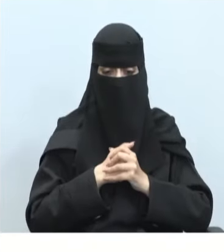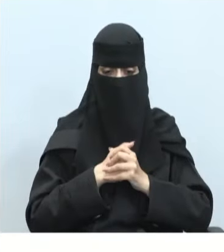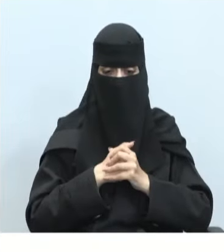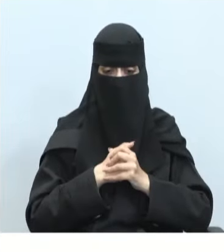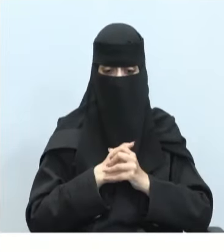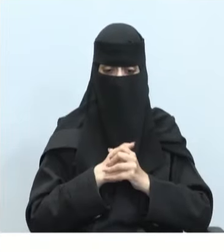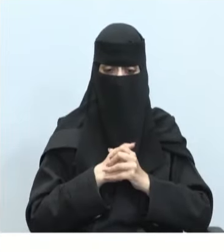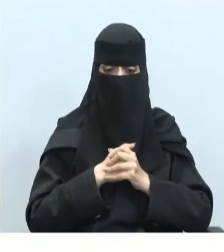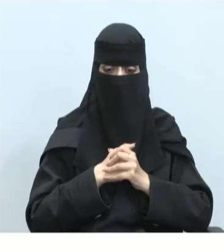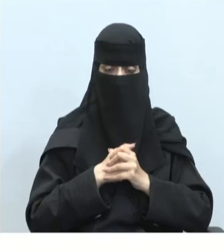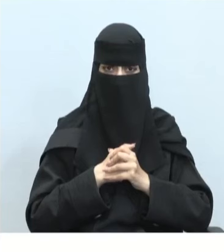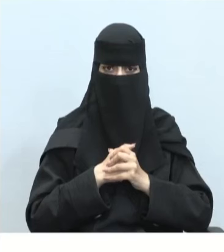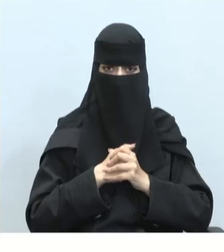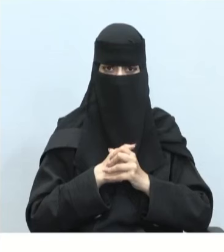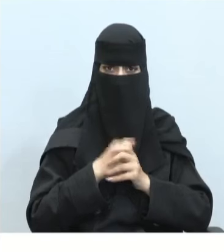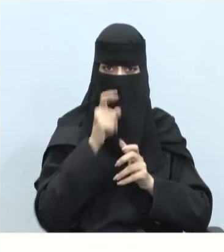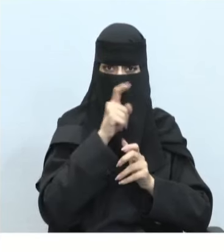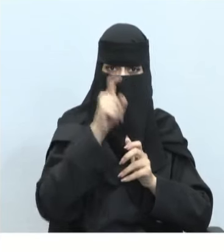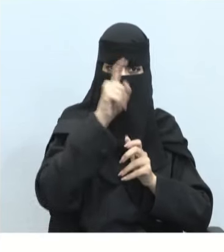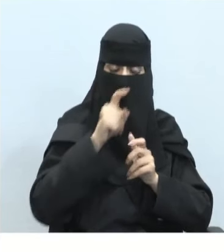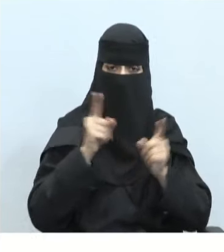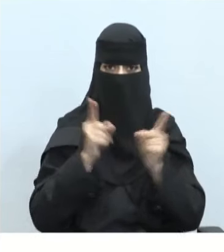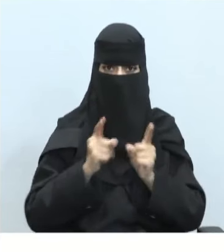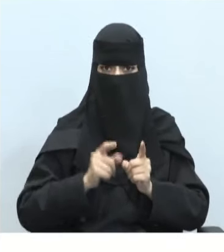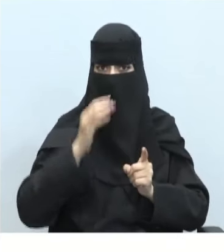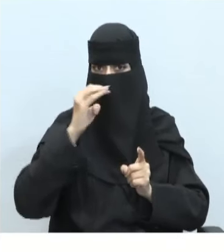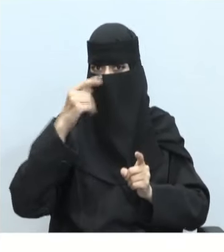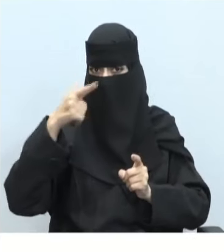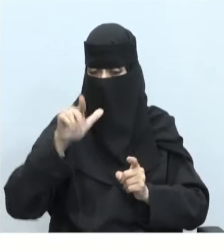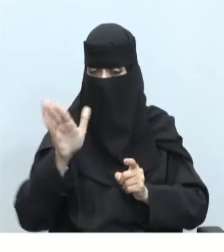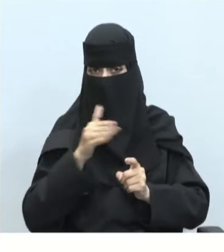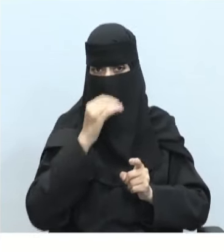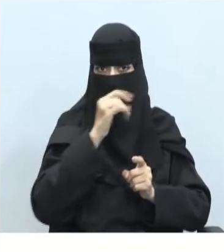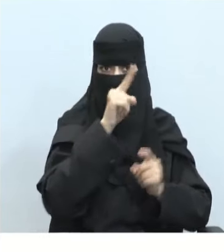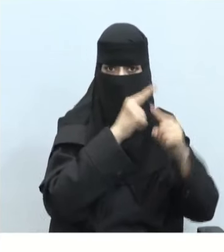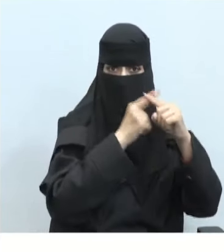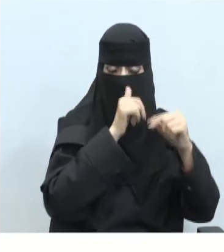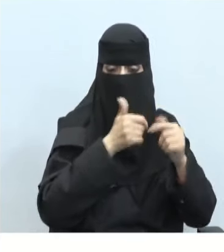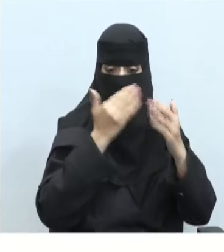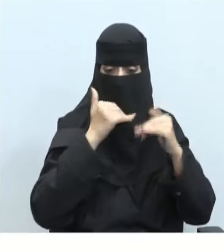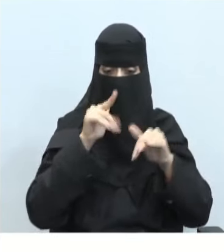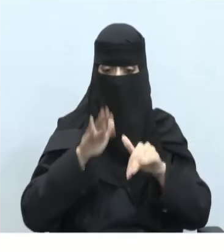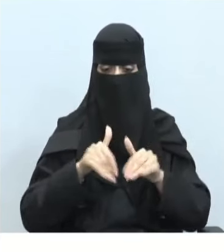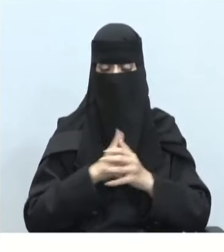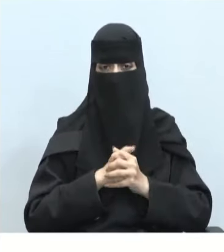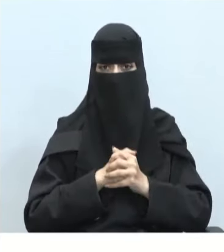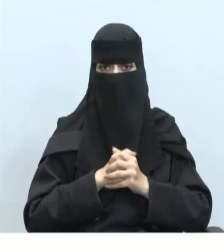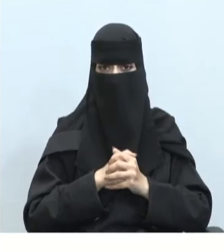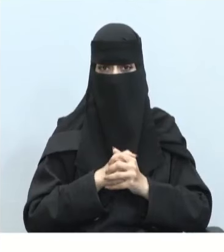الارقام تقويم حدد الجمله الصحيحه والجمله الخطا فيما